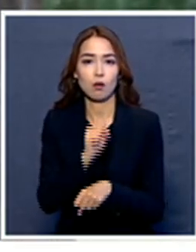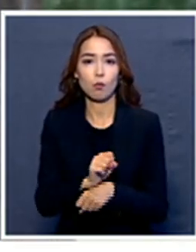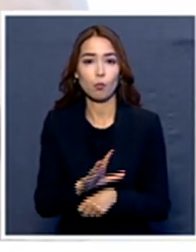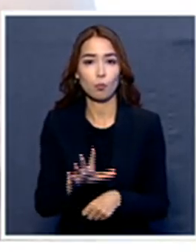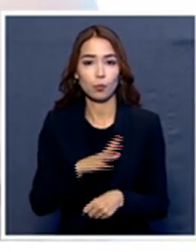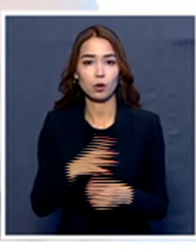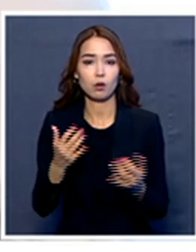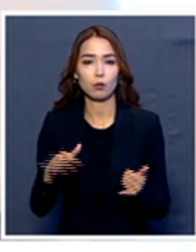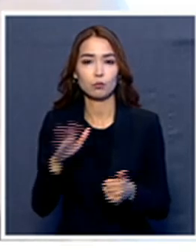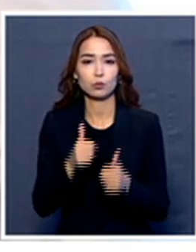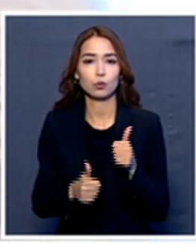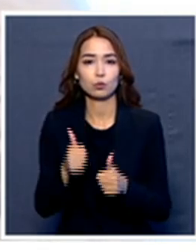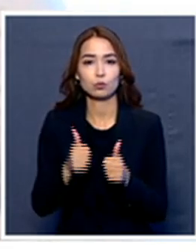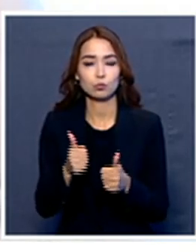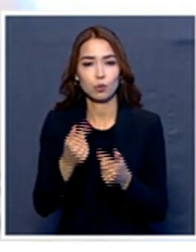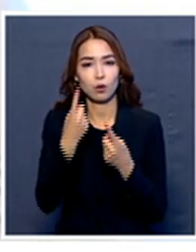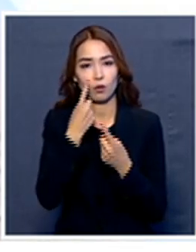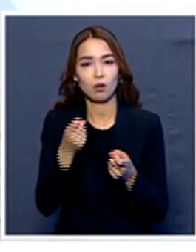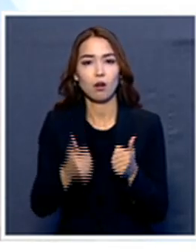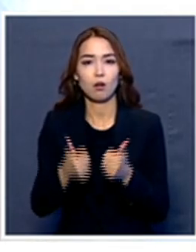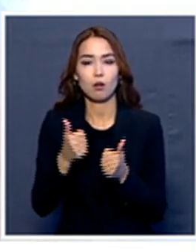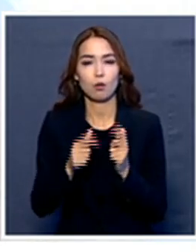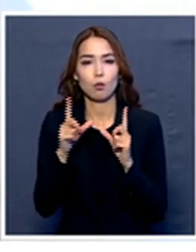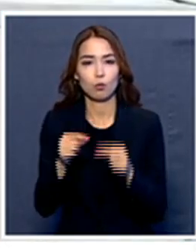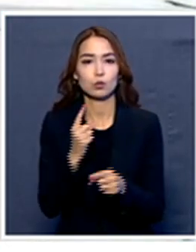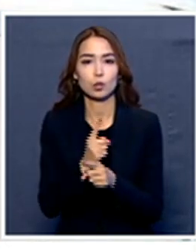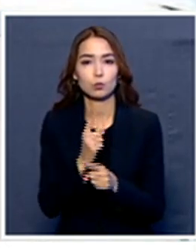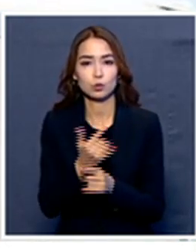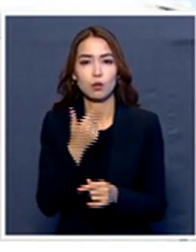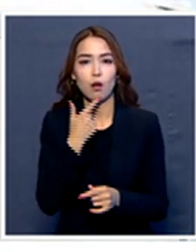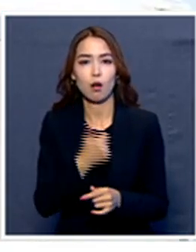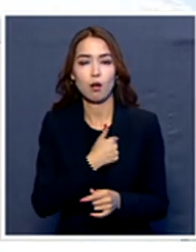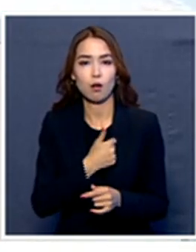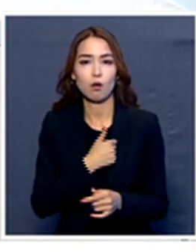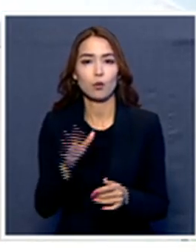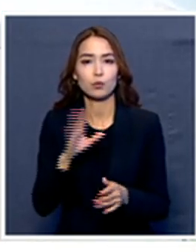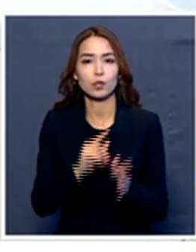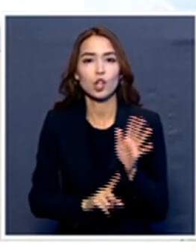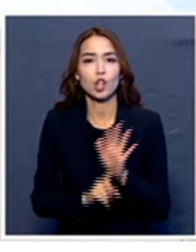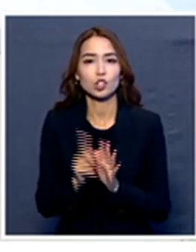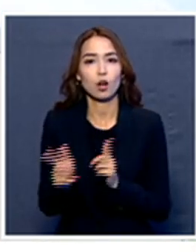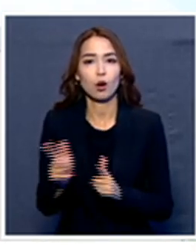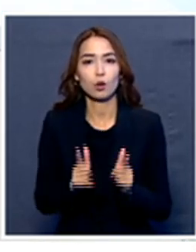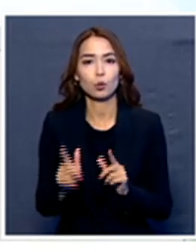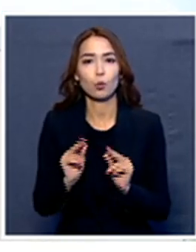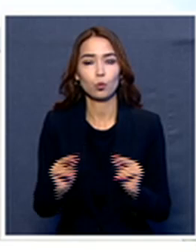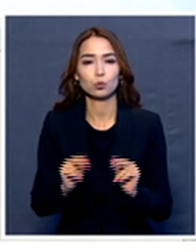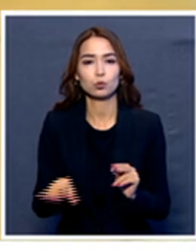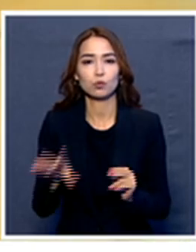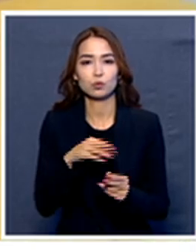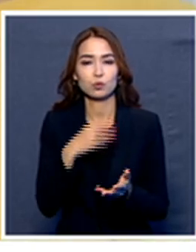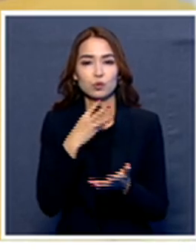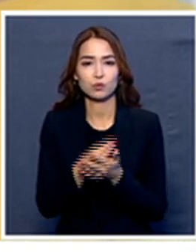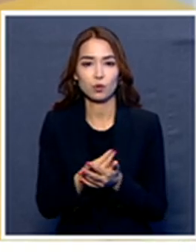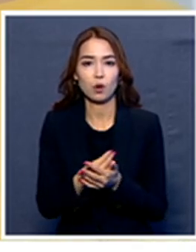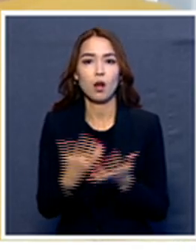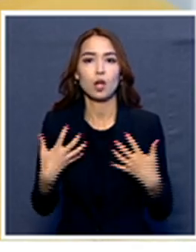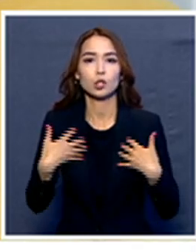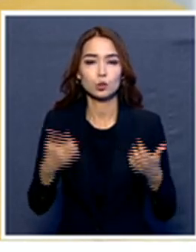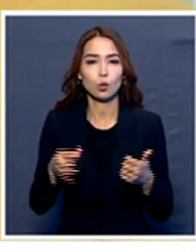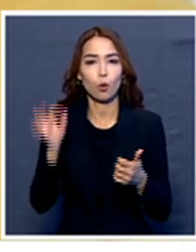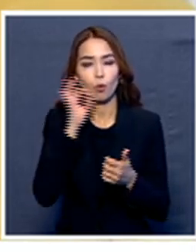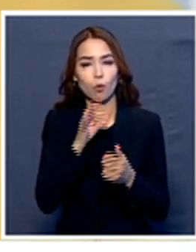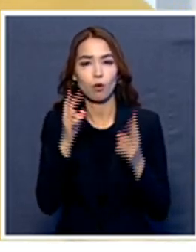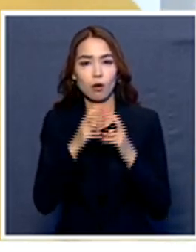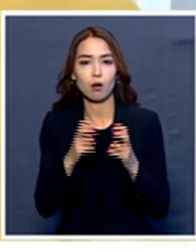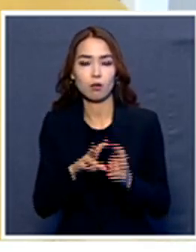жарысқа мүлдем бармау керектігі анықталды. Алғашқы әскери дайындық пәнінің мұғалімі оны өзге оқушының орнына алған. Тіпті денсаулық туралы